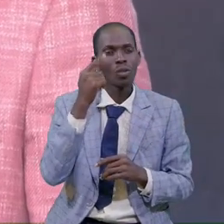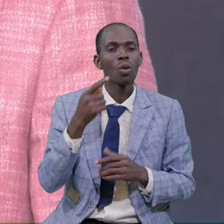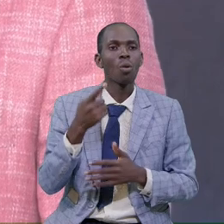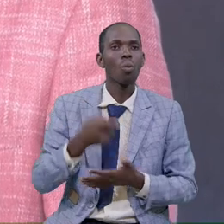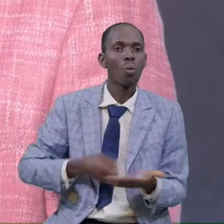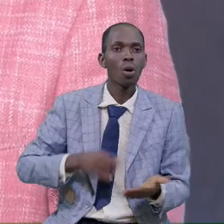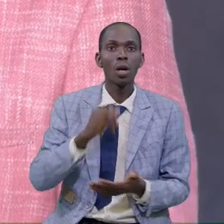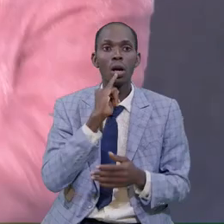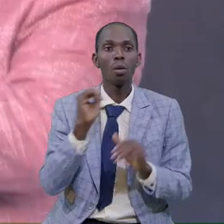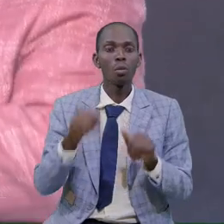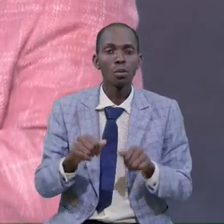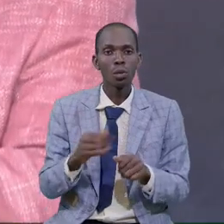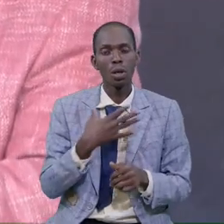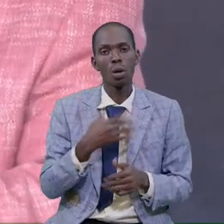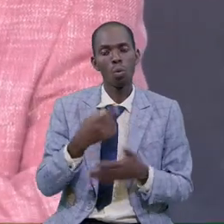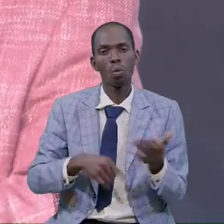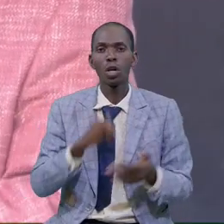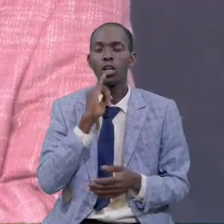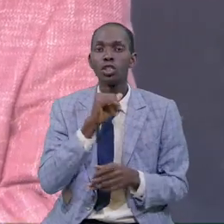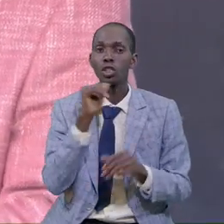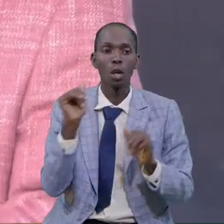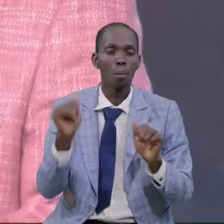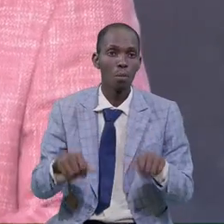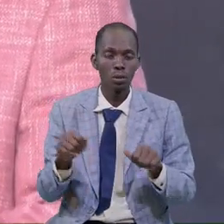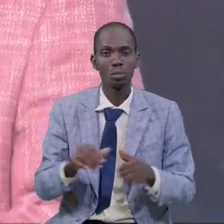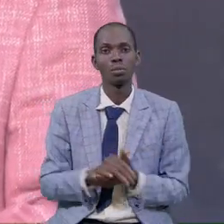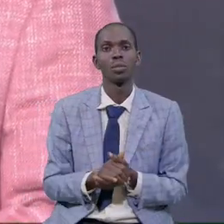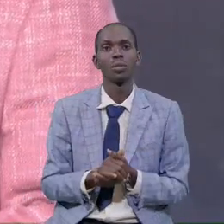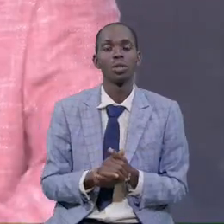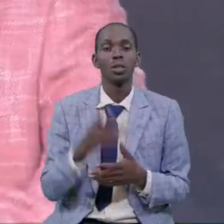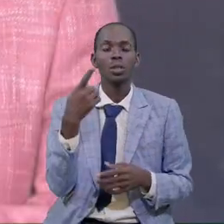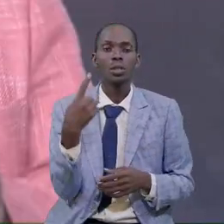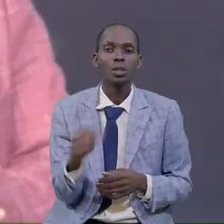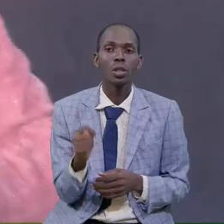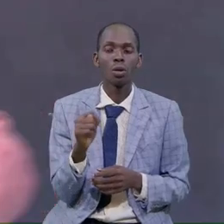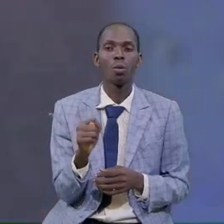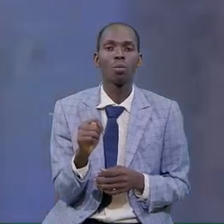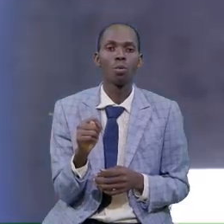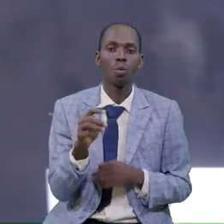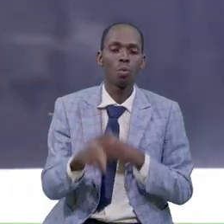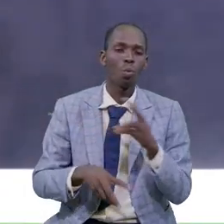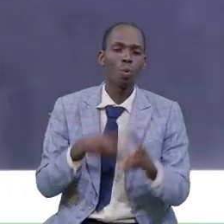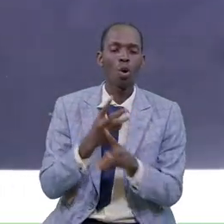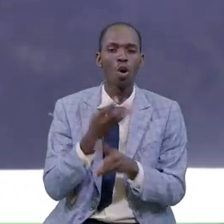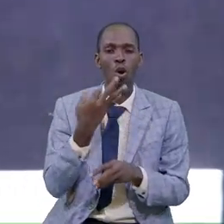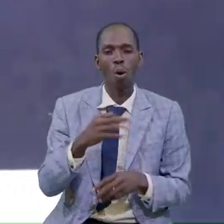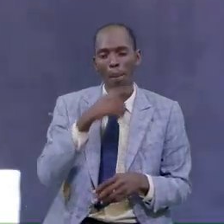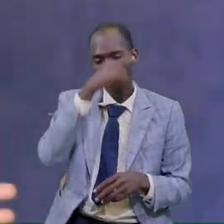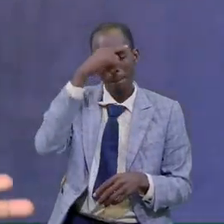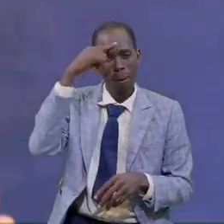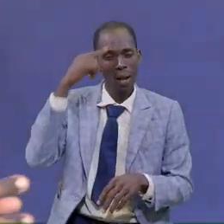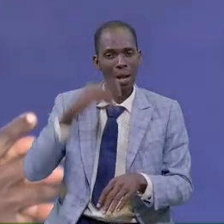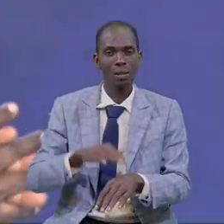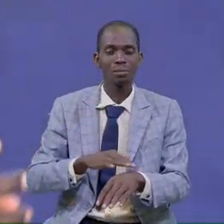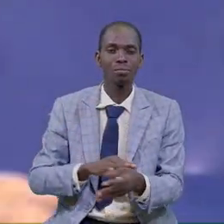pensant ce qui est possible à ce qui est impossible. Le monde des Noirs, le monde